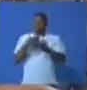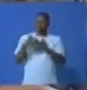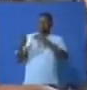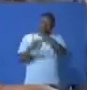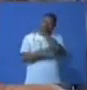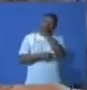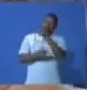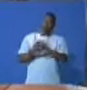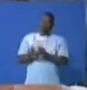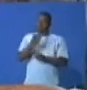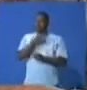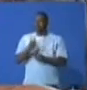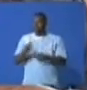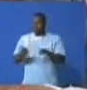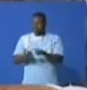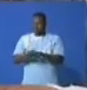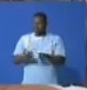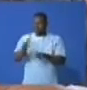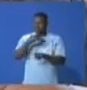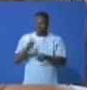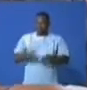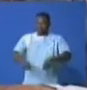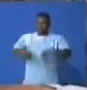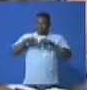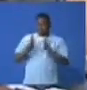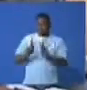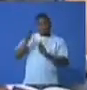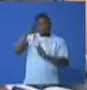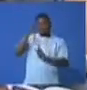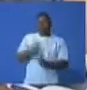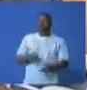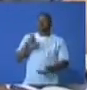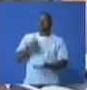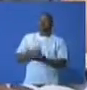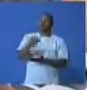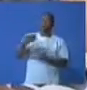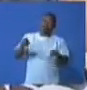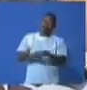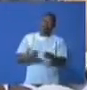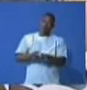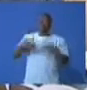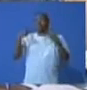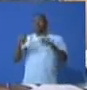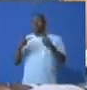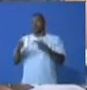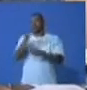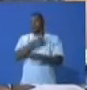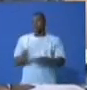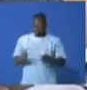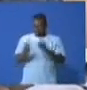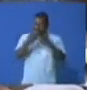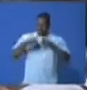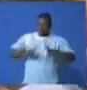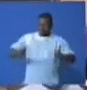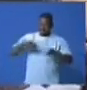que c'est un boulevard aussi pour non seulement acheter mais aussi vendre. Donc cette ligne de 330 kV qui va pratiquement faire le